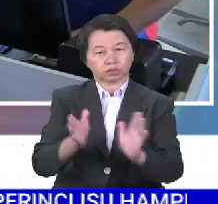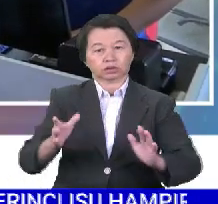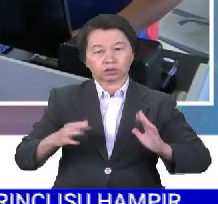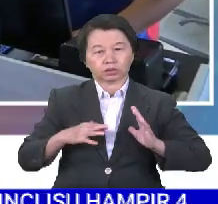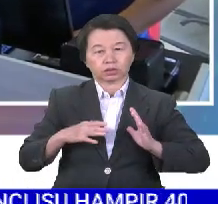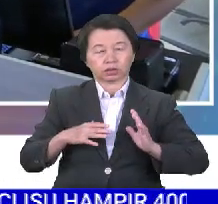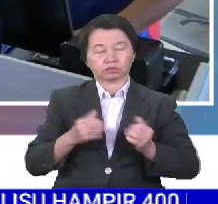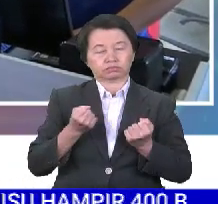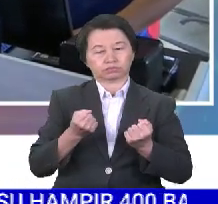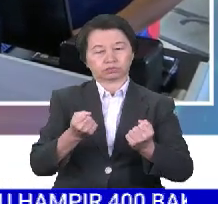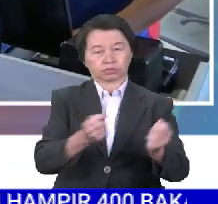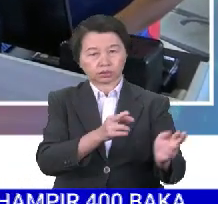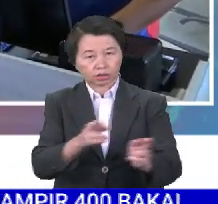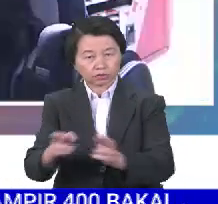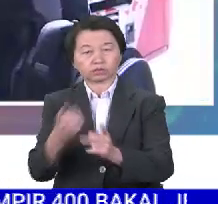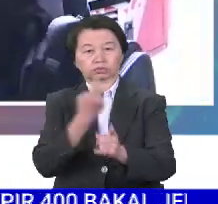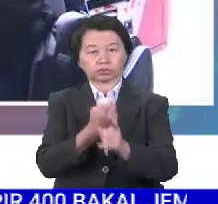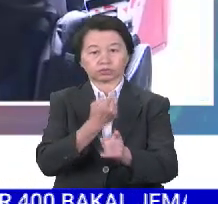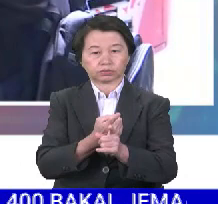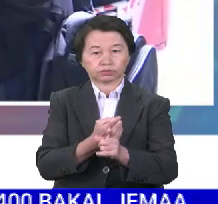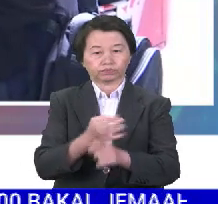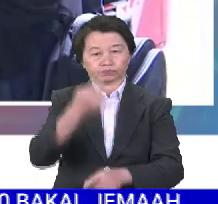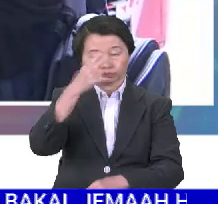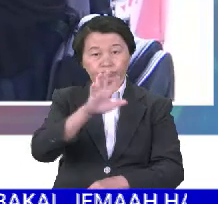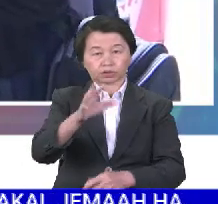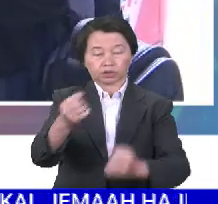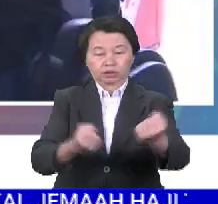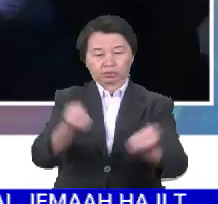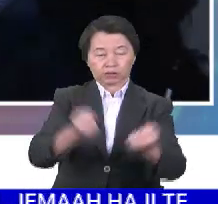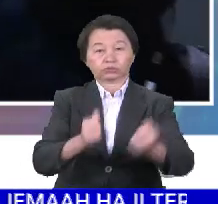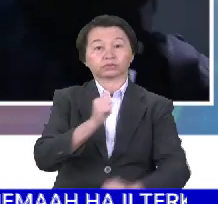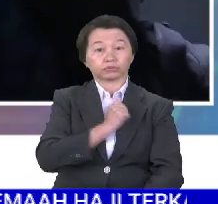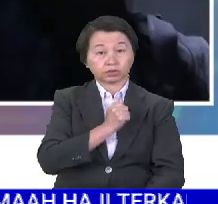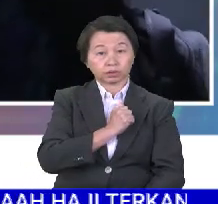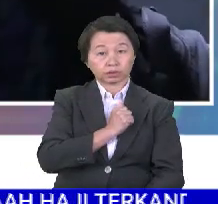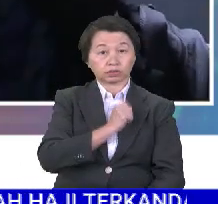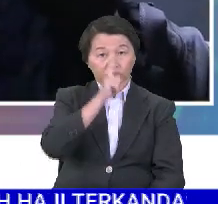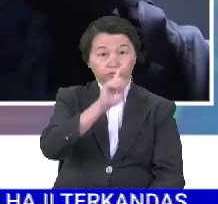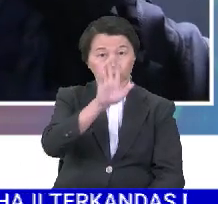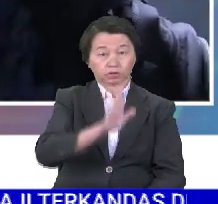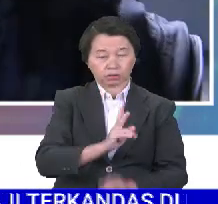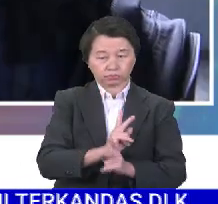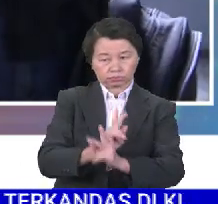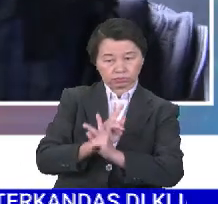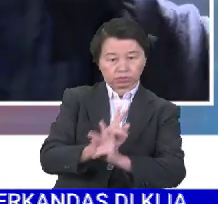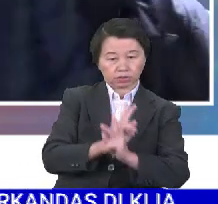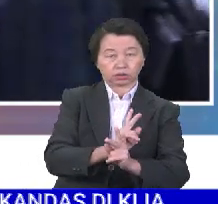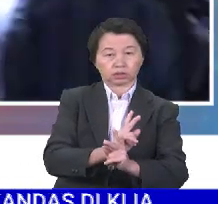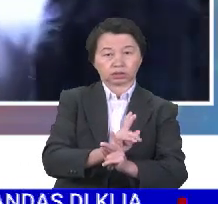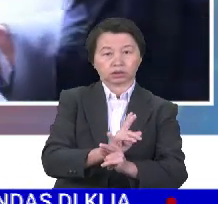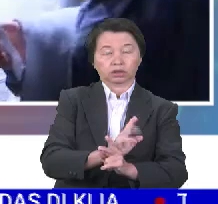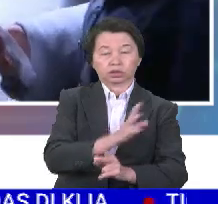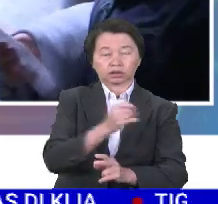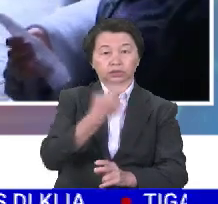dan juga perjalanan anda sebaik mungkin. Dan untuk yang memandu sendiri, pastikan anda berhati-hati di jalan raya dan mengambil kira